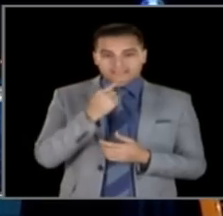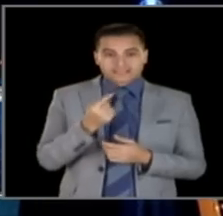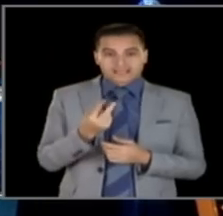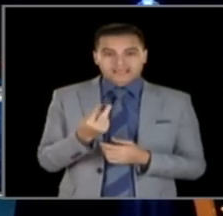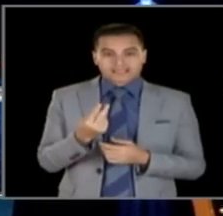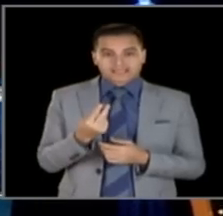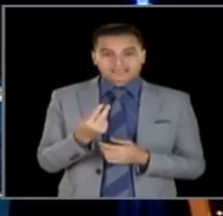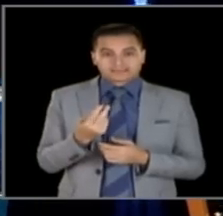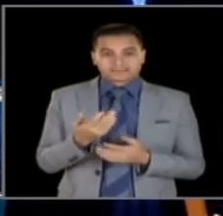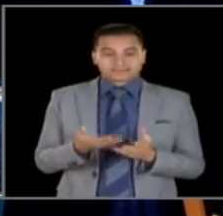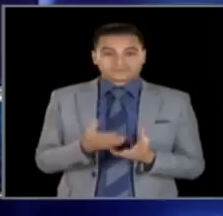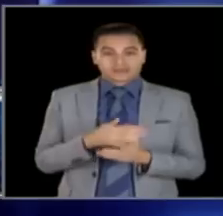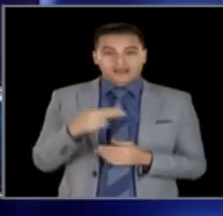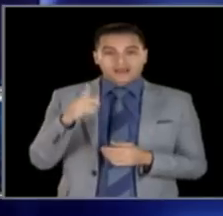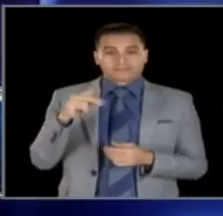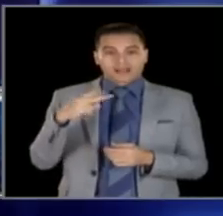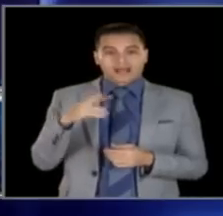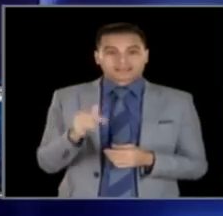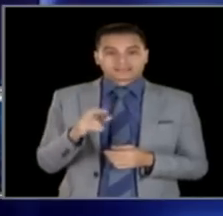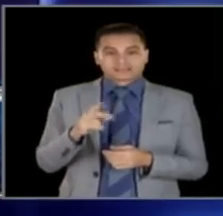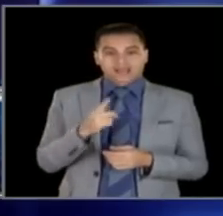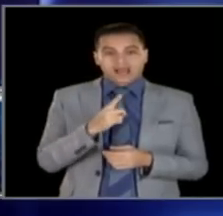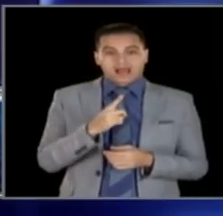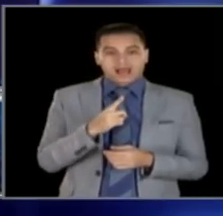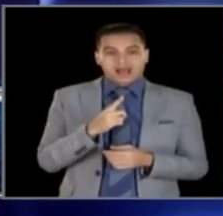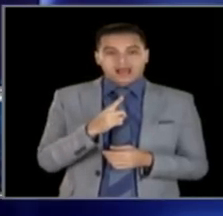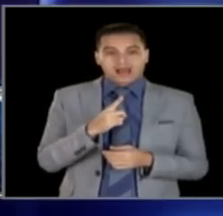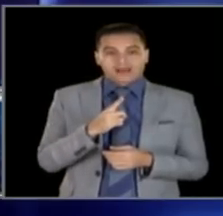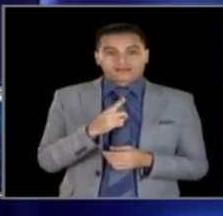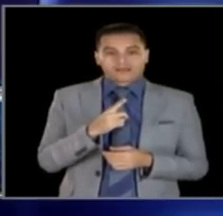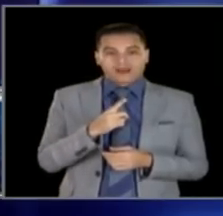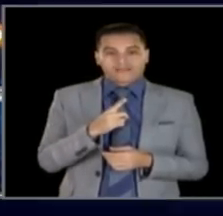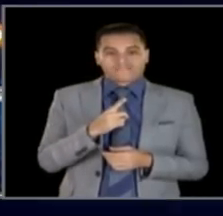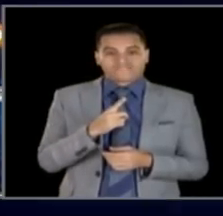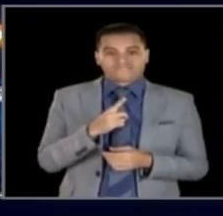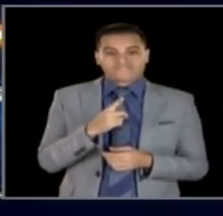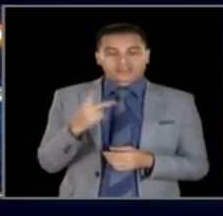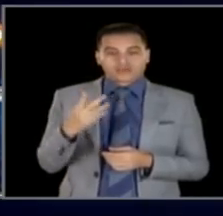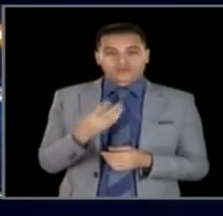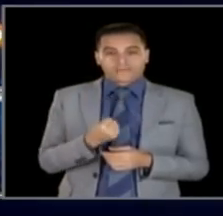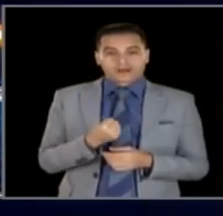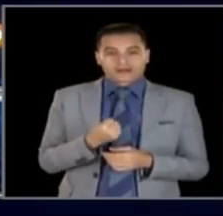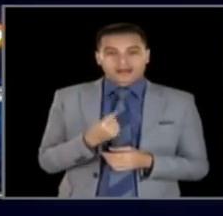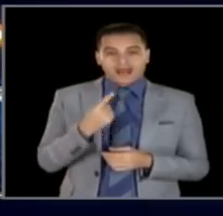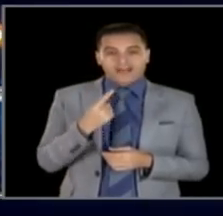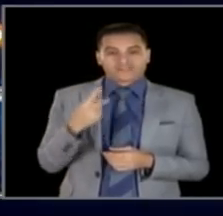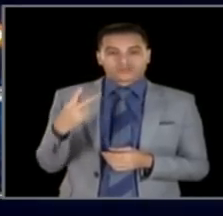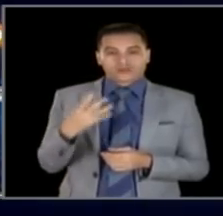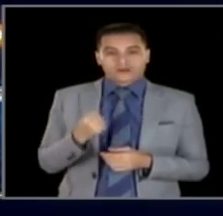ثانيتين. عبد العزيز عندكم اجابتين. 1042.